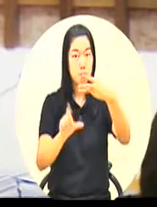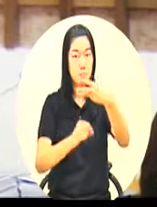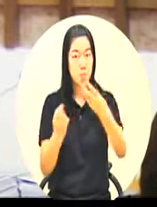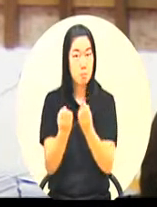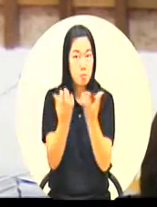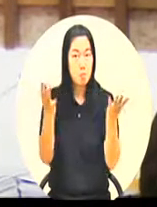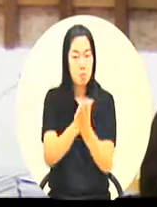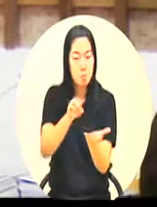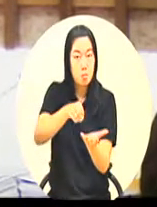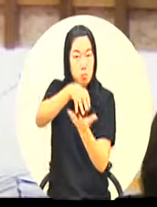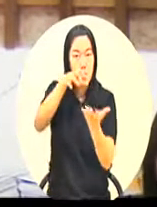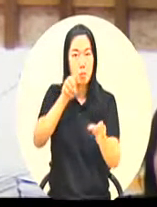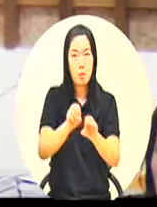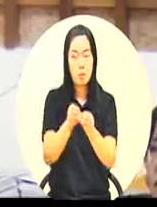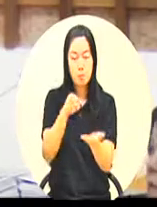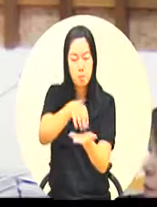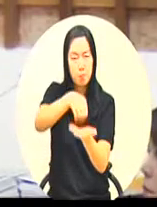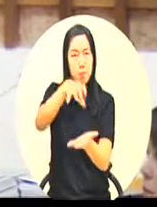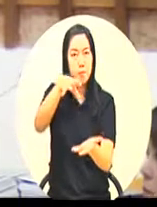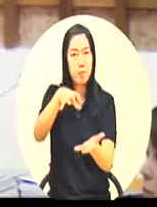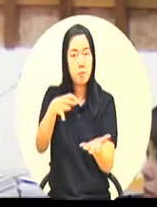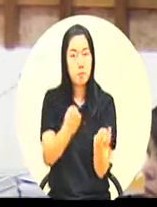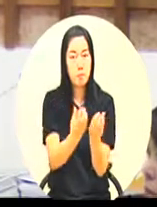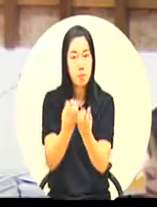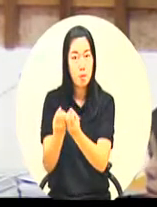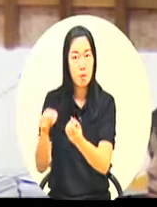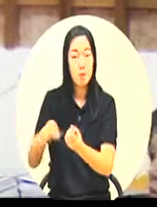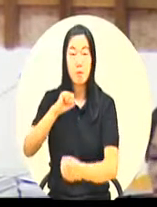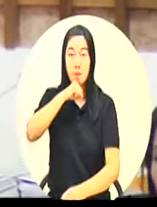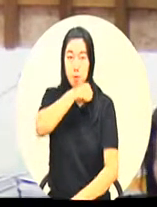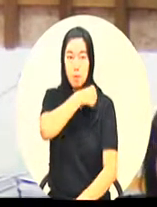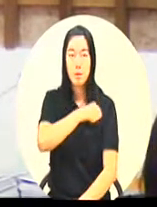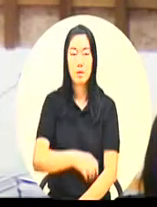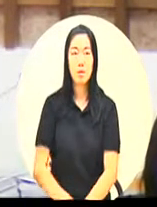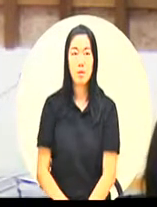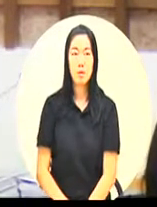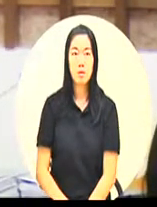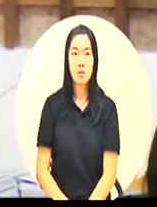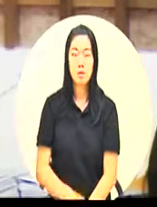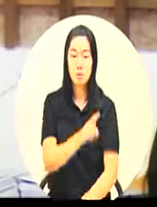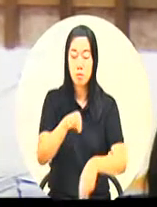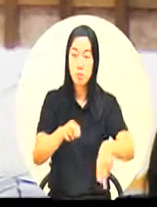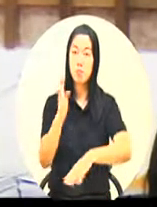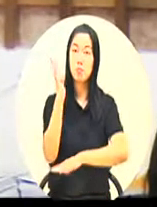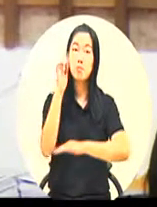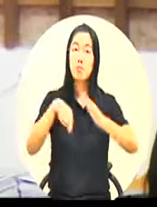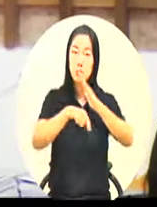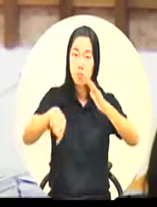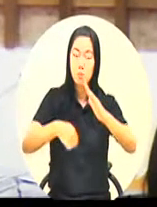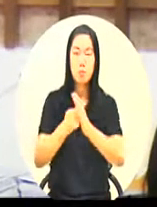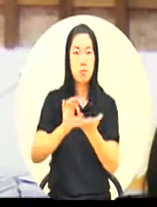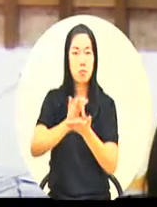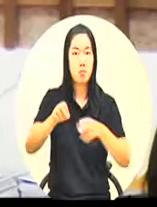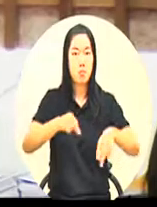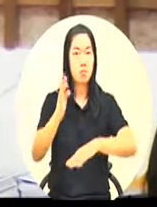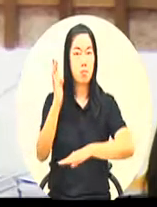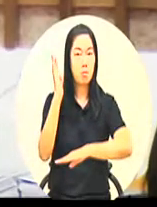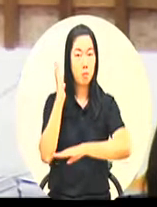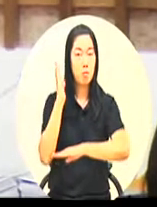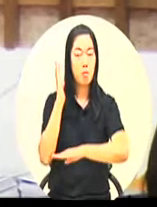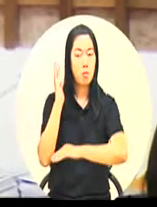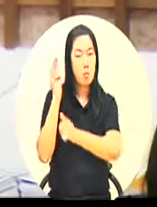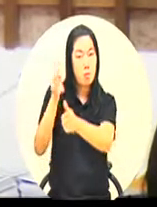岛核灾的时候，我们台湾当时的行政院用行政命令的一个公